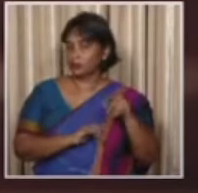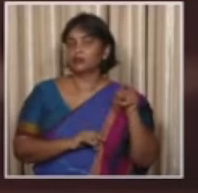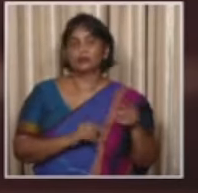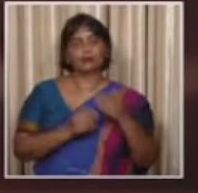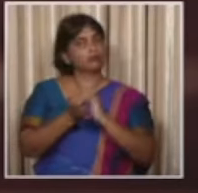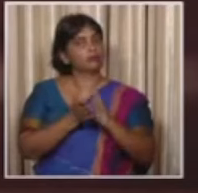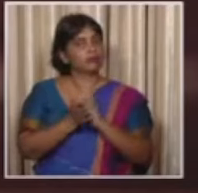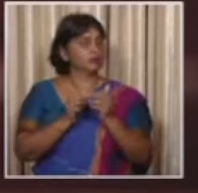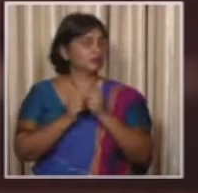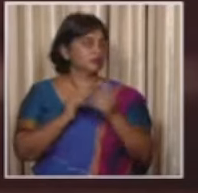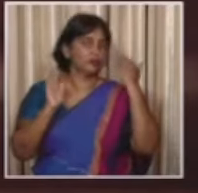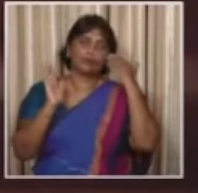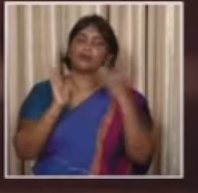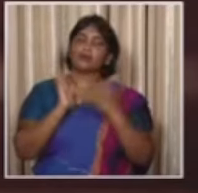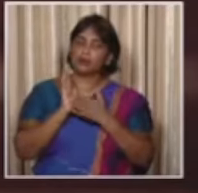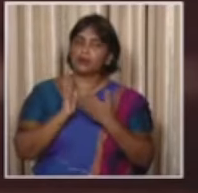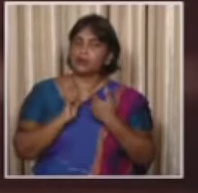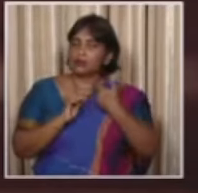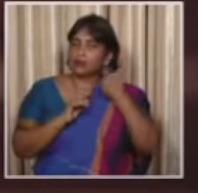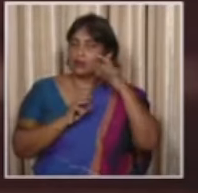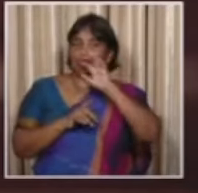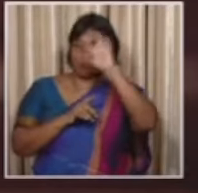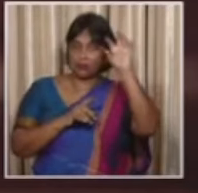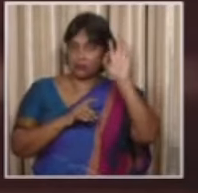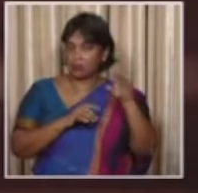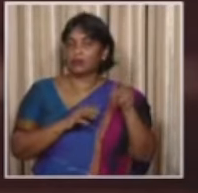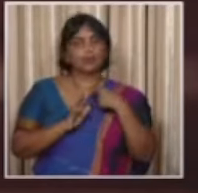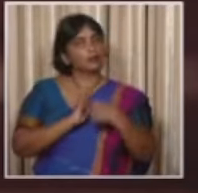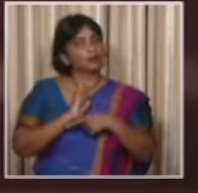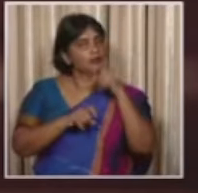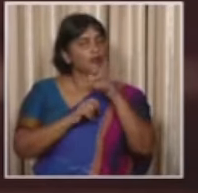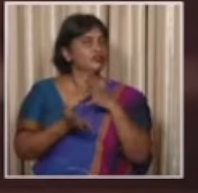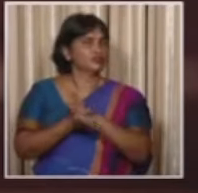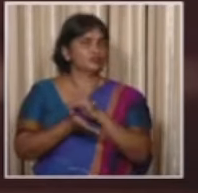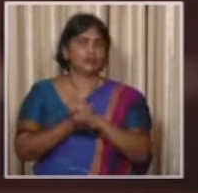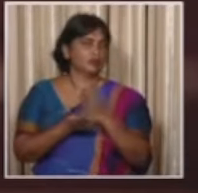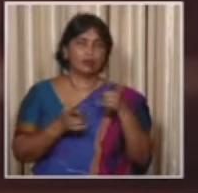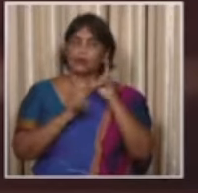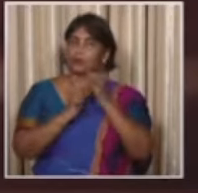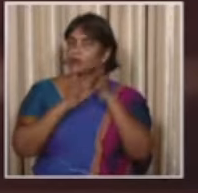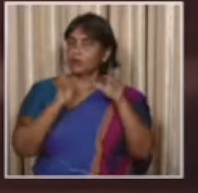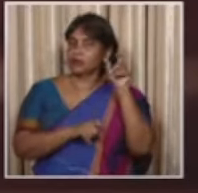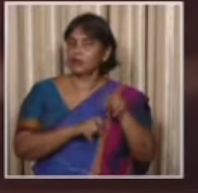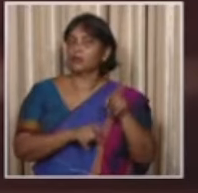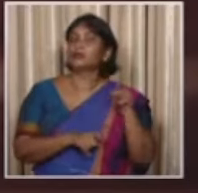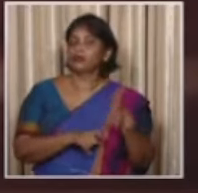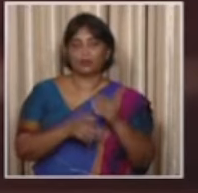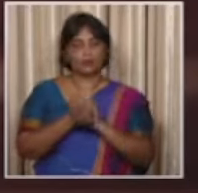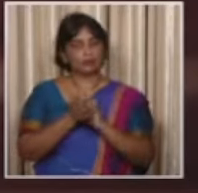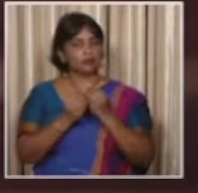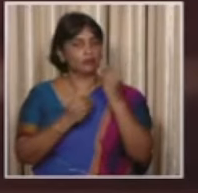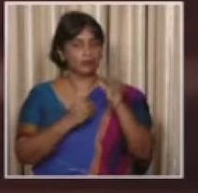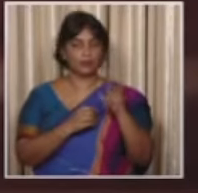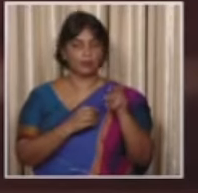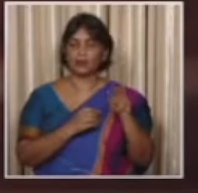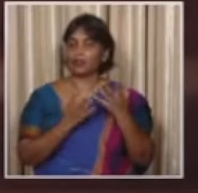ඉටු කළ යුතු කාර්යභාරය පිළිබඳව මම හිතන්නේ ඒ රටවල ඉන්න ශ්‍රී ලාංකිකයින් සතුටු වෙන්නේ නැහැ. හුඟක් අය ඒ අයට සේවය ලබා දීම